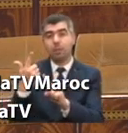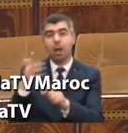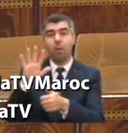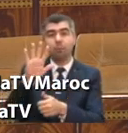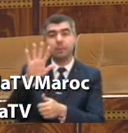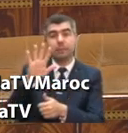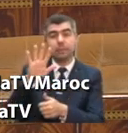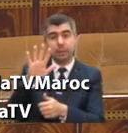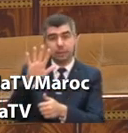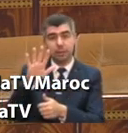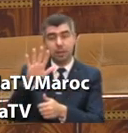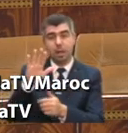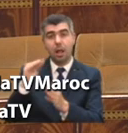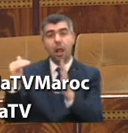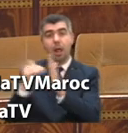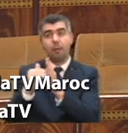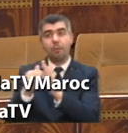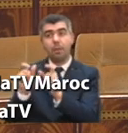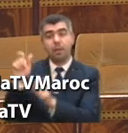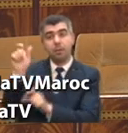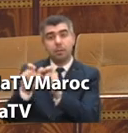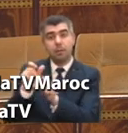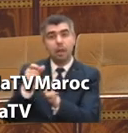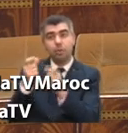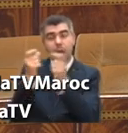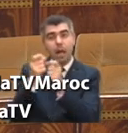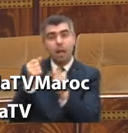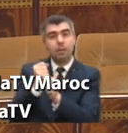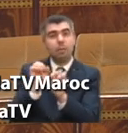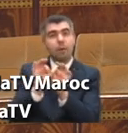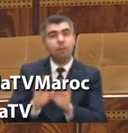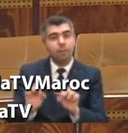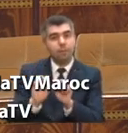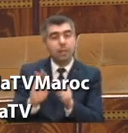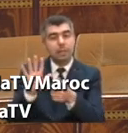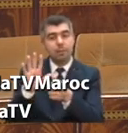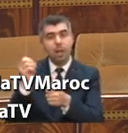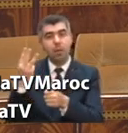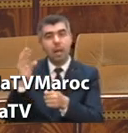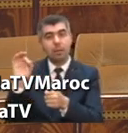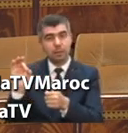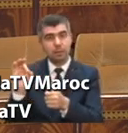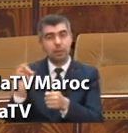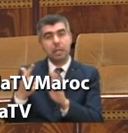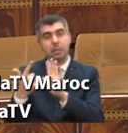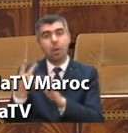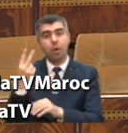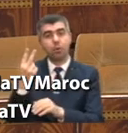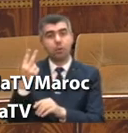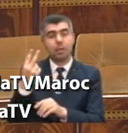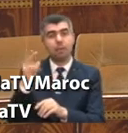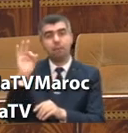مقاولة أوقفت نشاطها بصفة مؤقتة، 630 بشكل نهائي، وأن 27% من